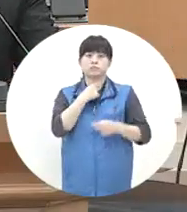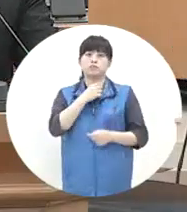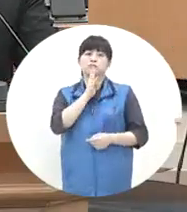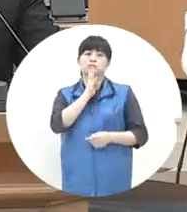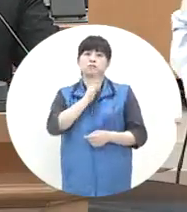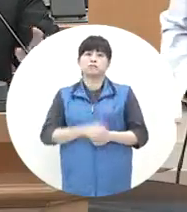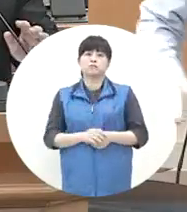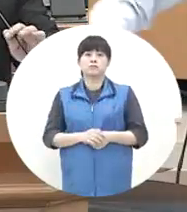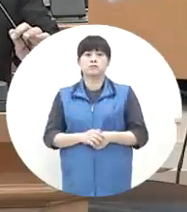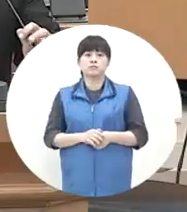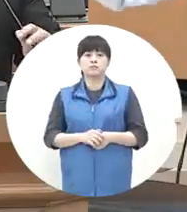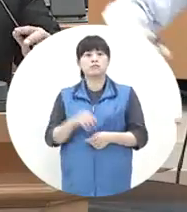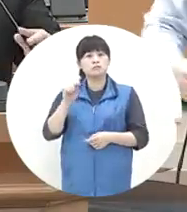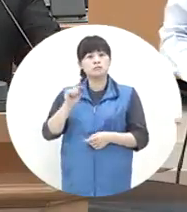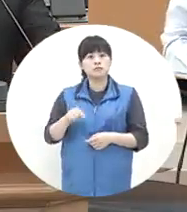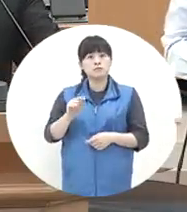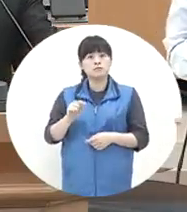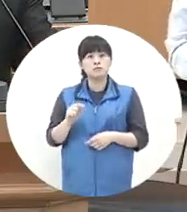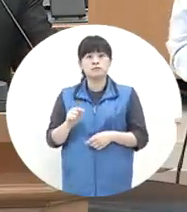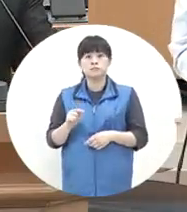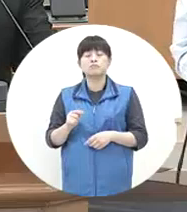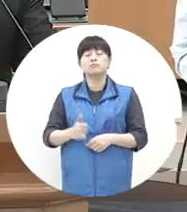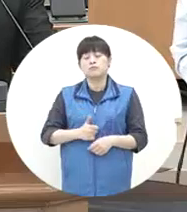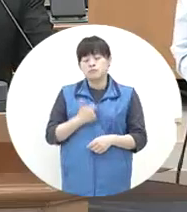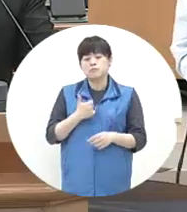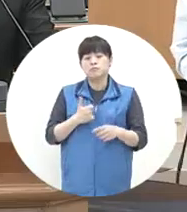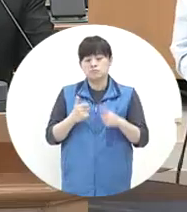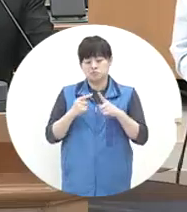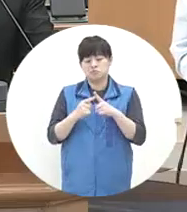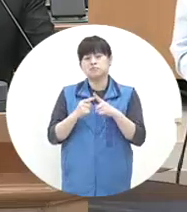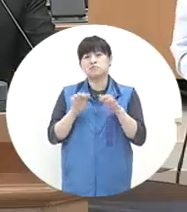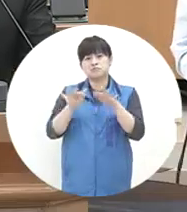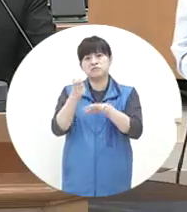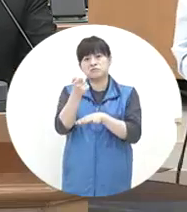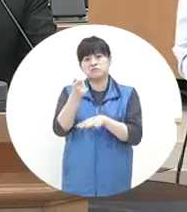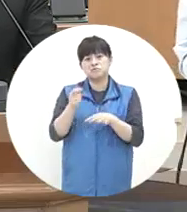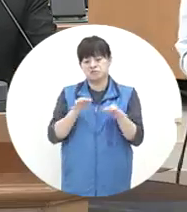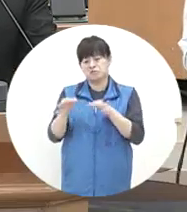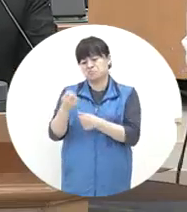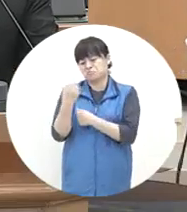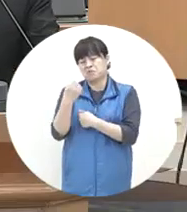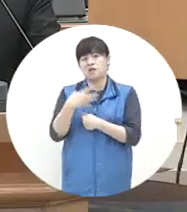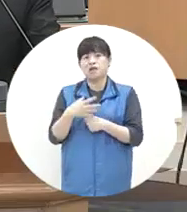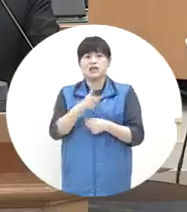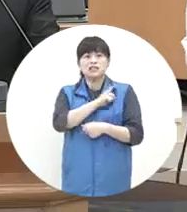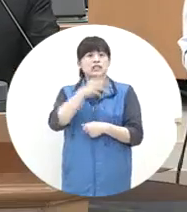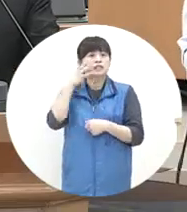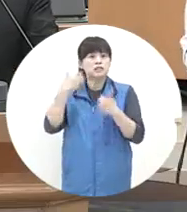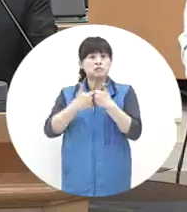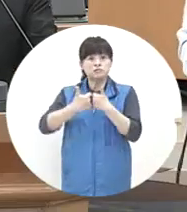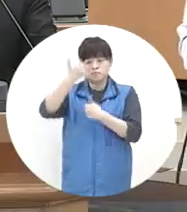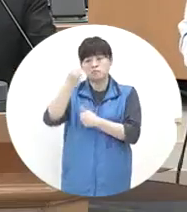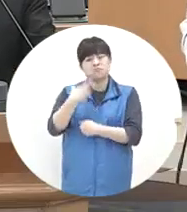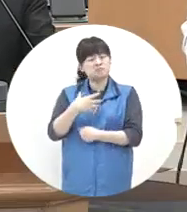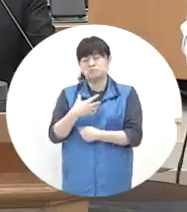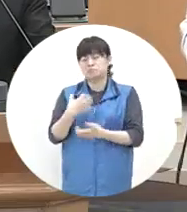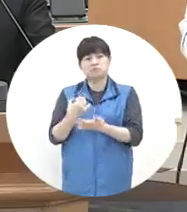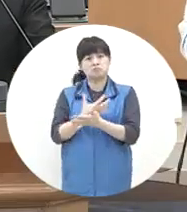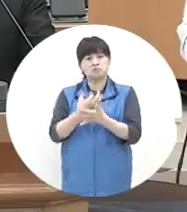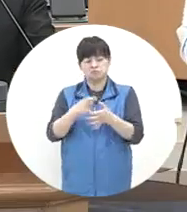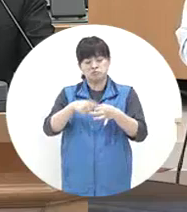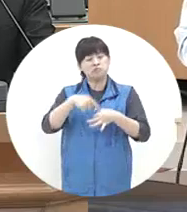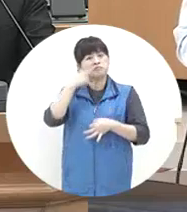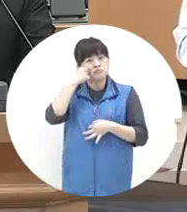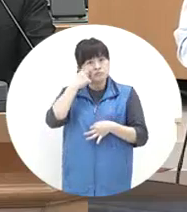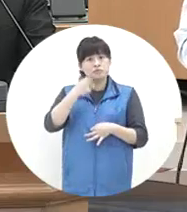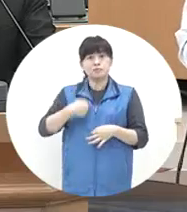嘿。 好吧、 啊、这个齁、哦真的人是真的蛮少的，那摊商一直跟我讲，自治会会长也一直跟我讲齁、哦。那我真